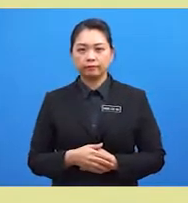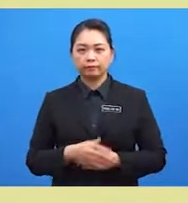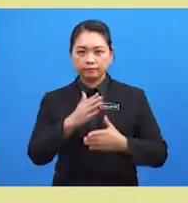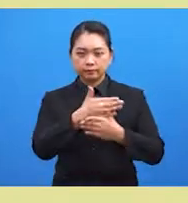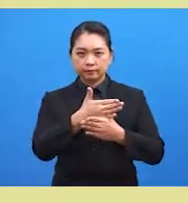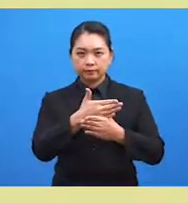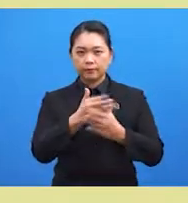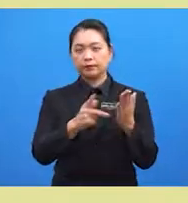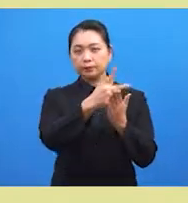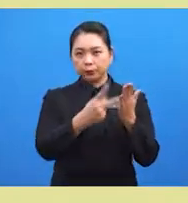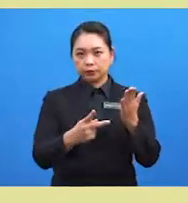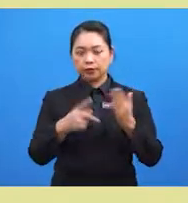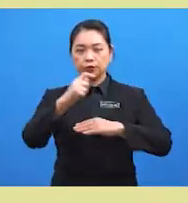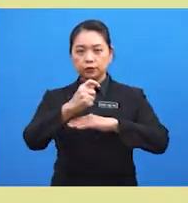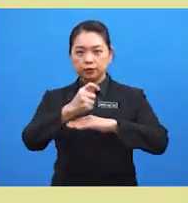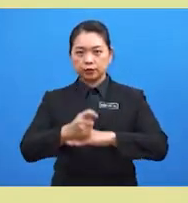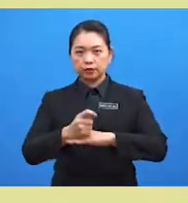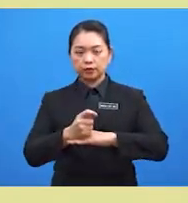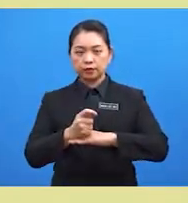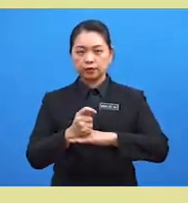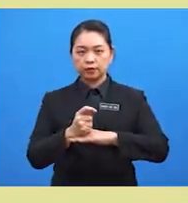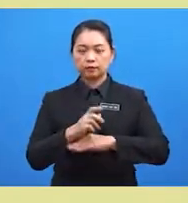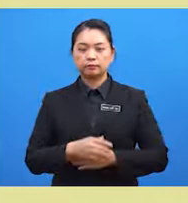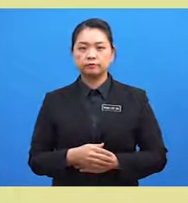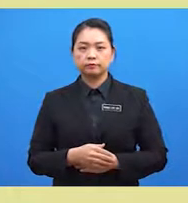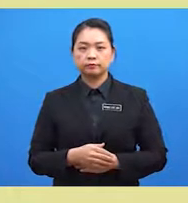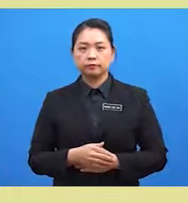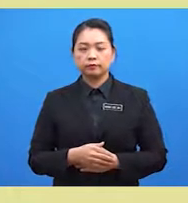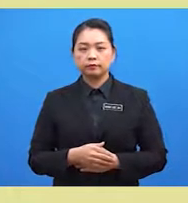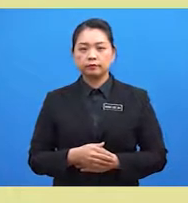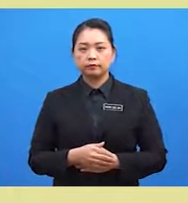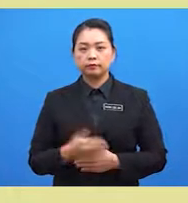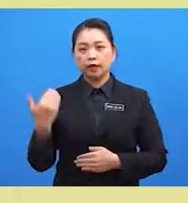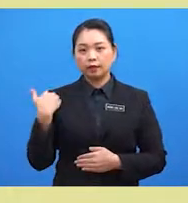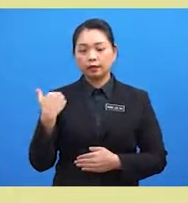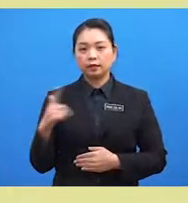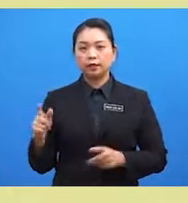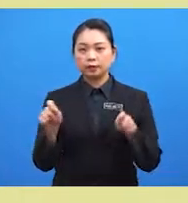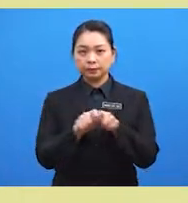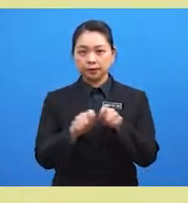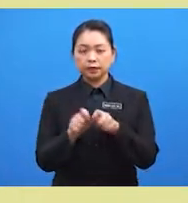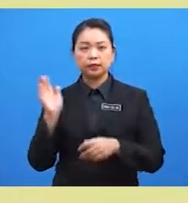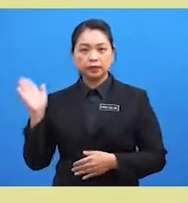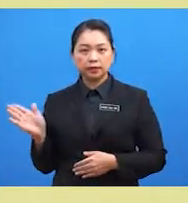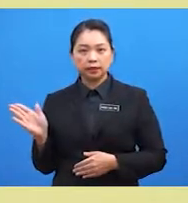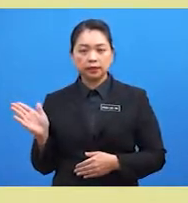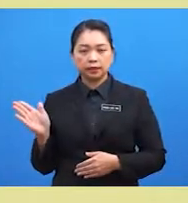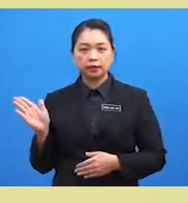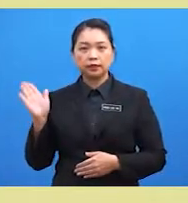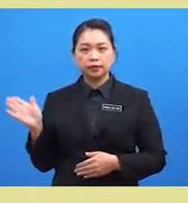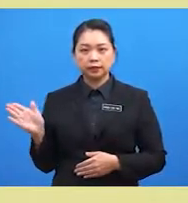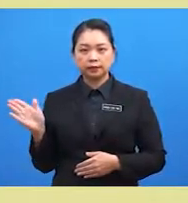puisi tradisional yang akan dihasilkan adalah seperti pantun,